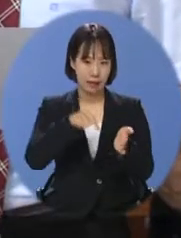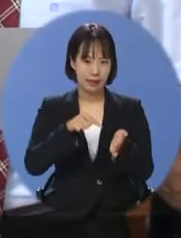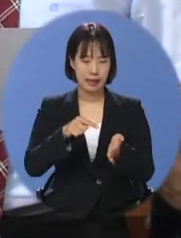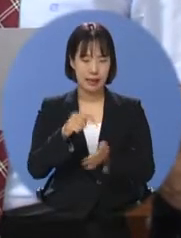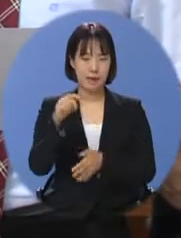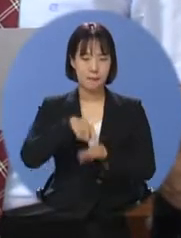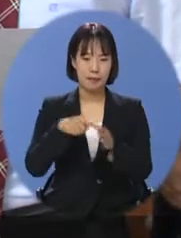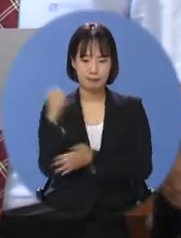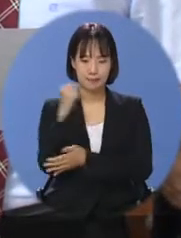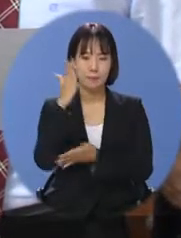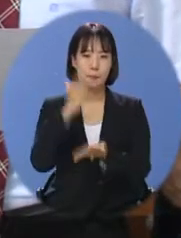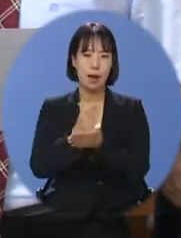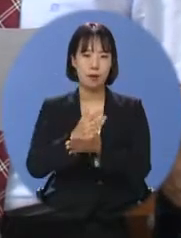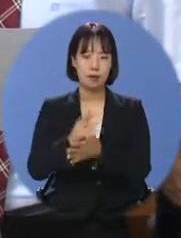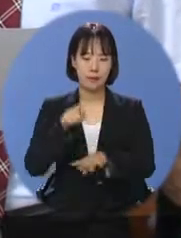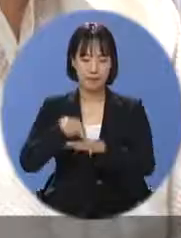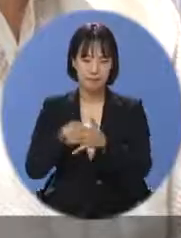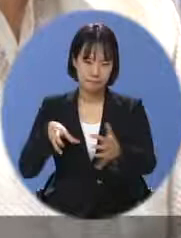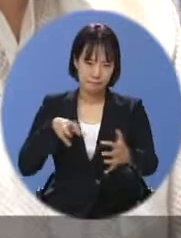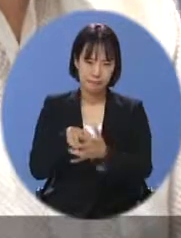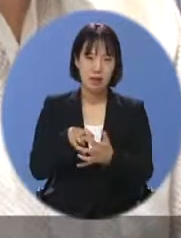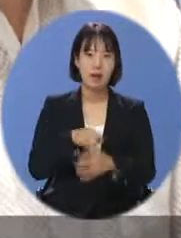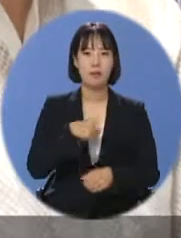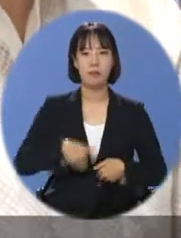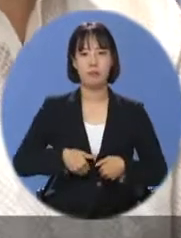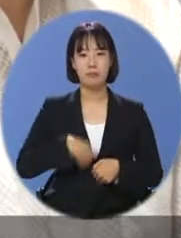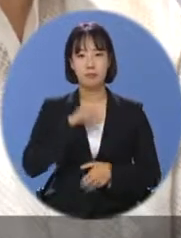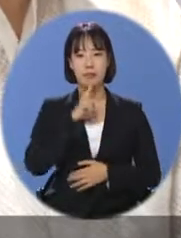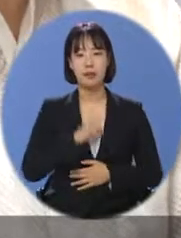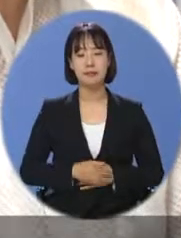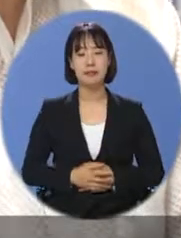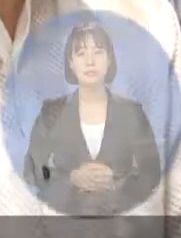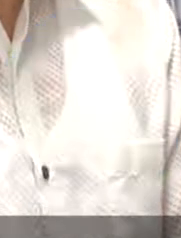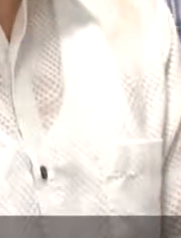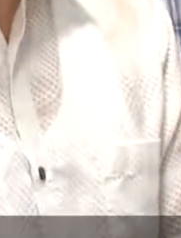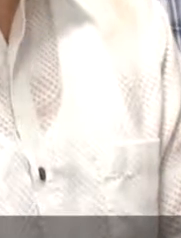흔들림 없이 평화당의 깃발을 지켜낼 것이라고 밝혔습니다.